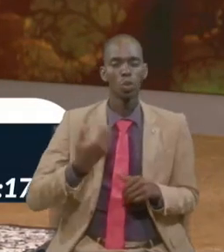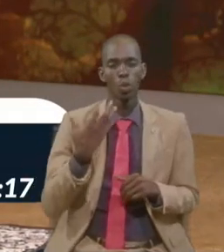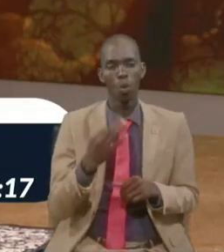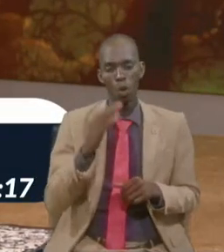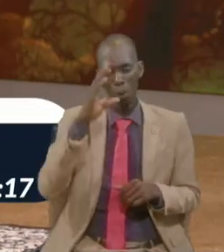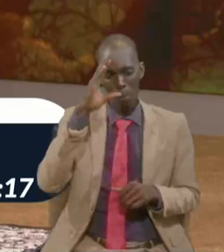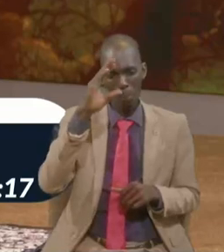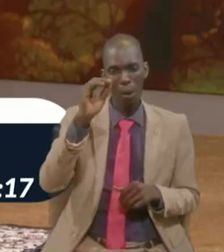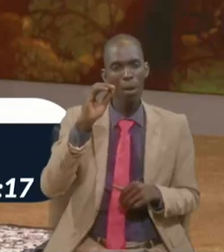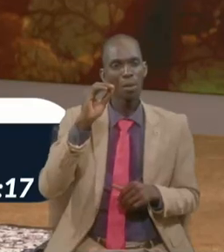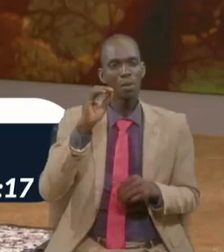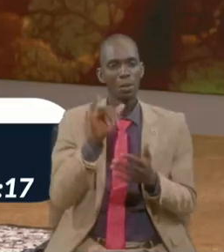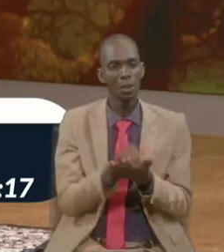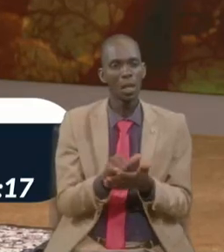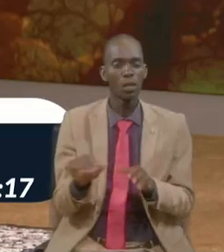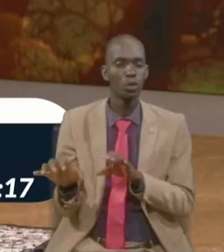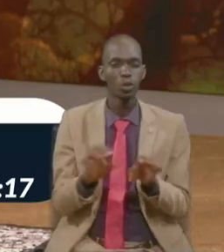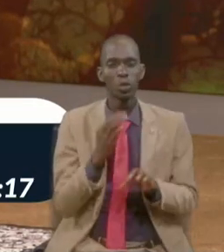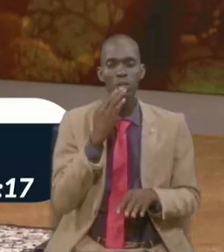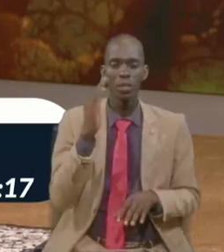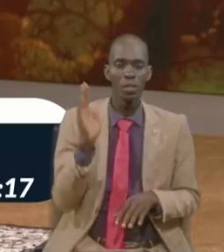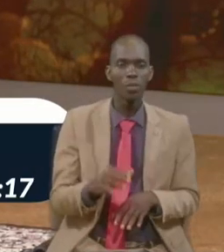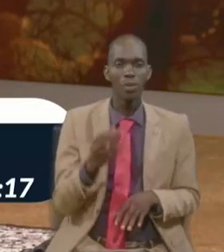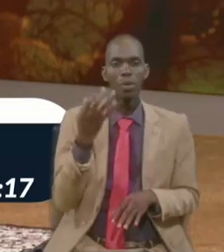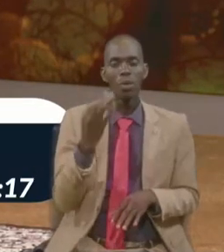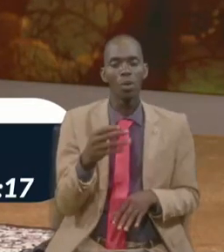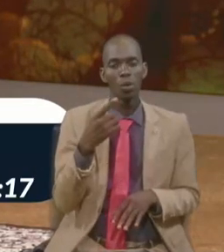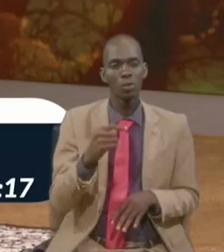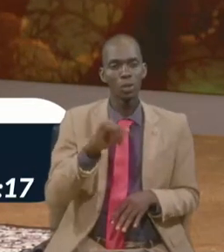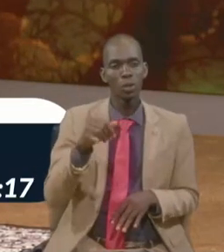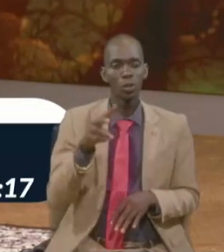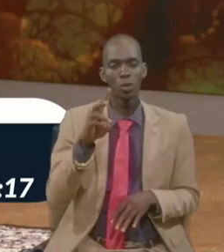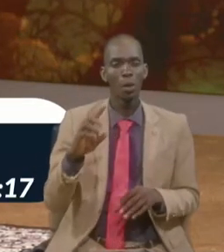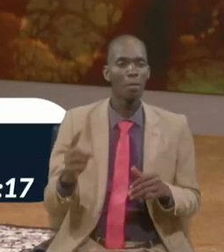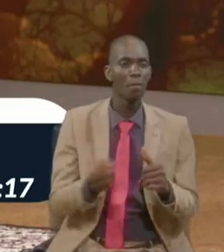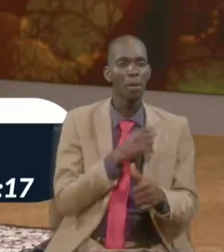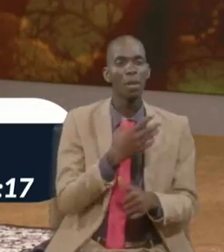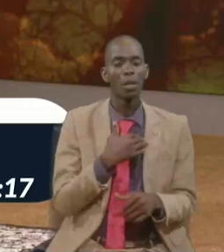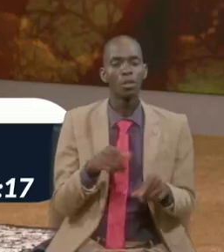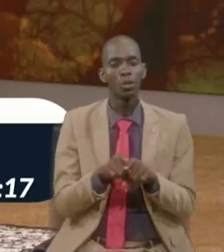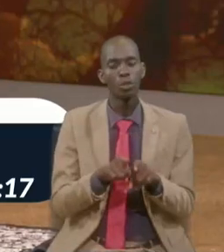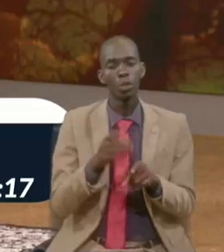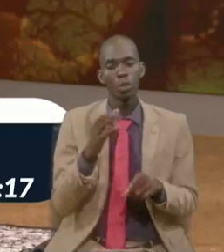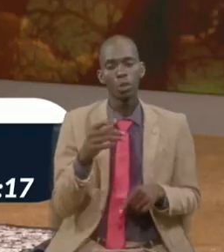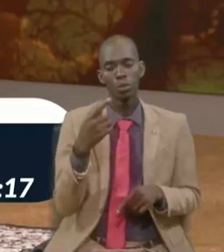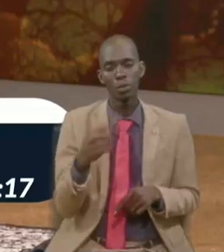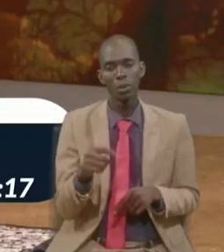d'homme qui fait le mal, sur le juif premièrement, puis sur le